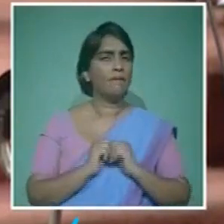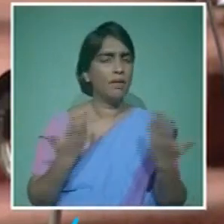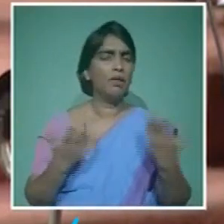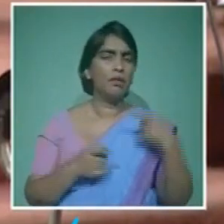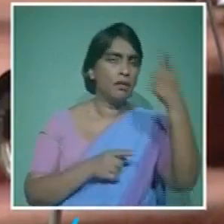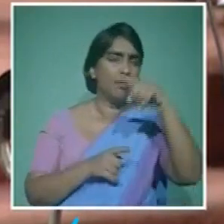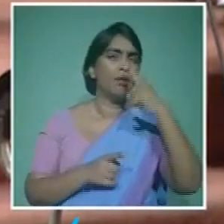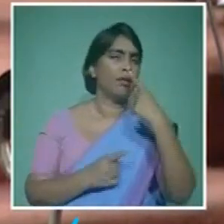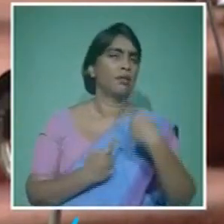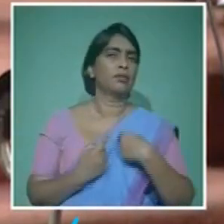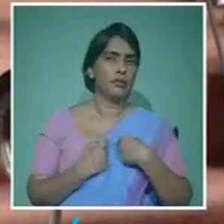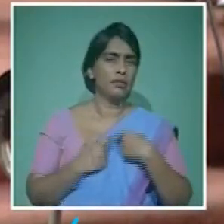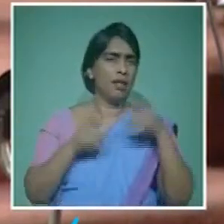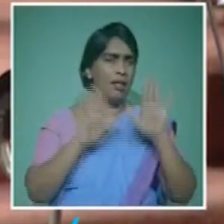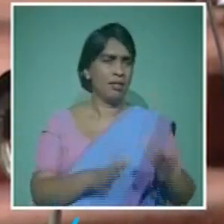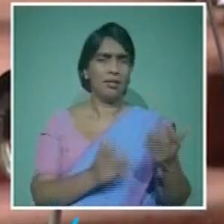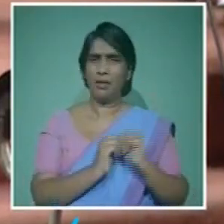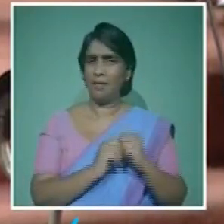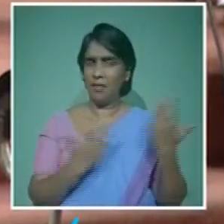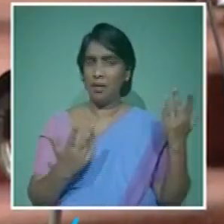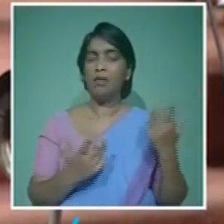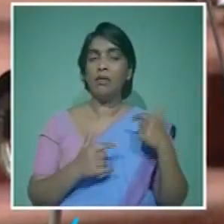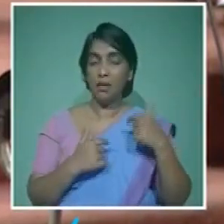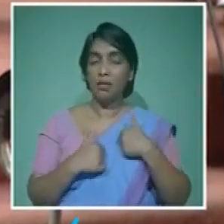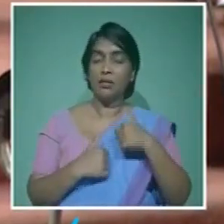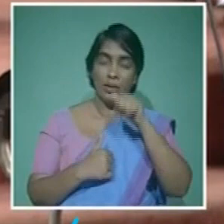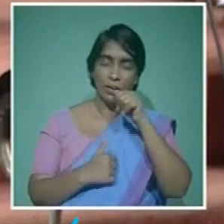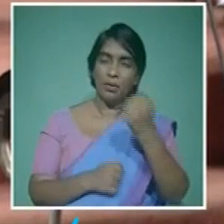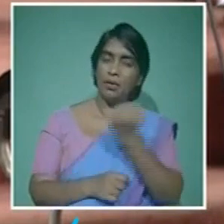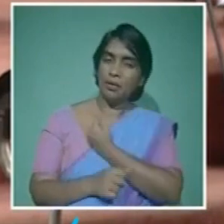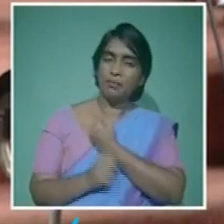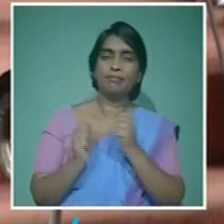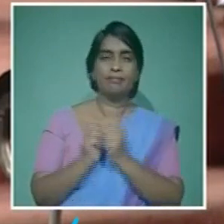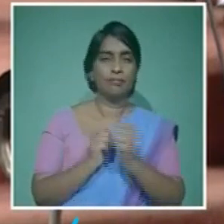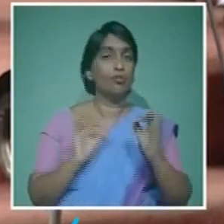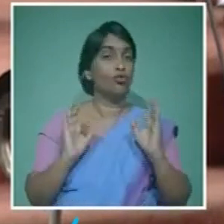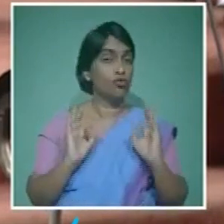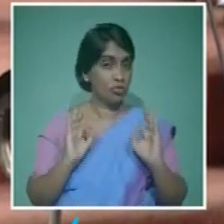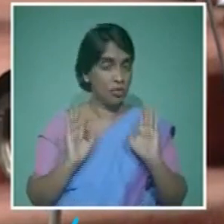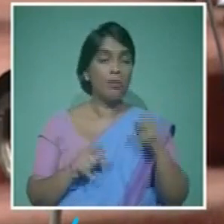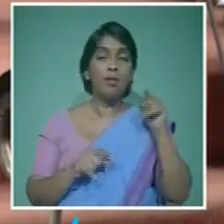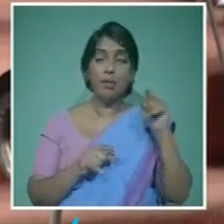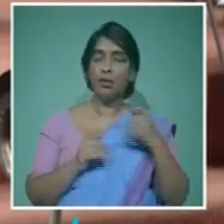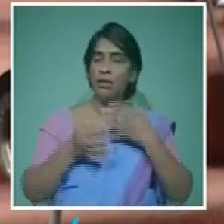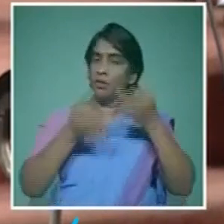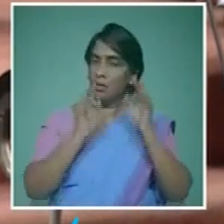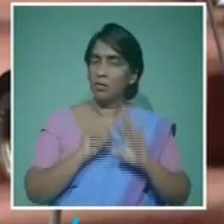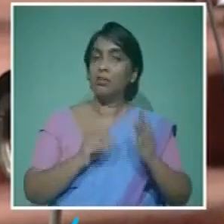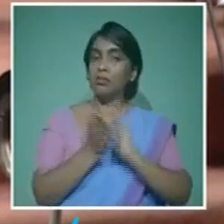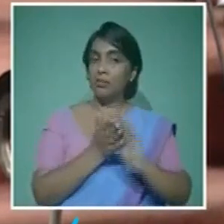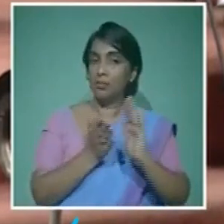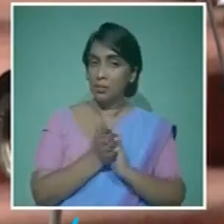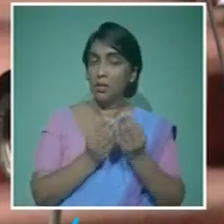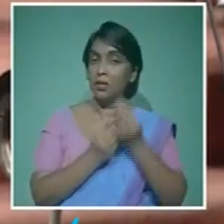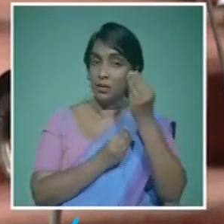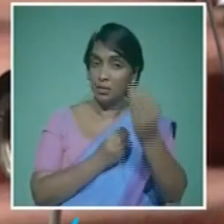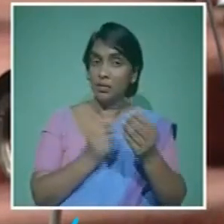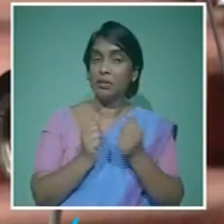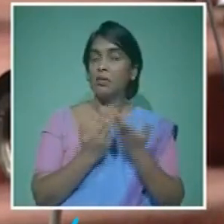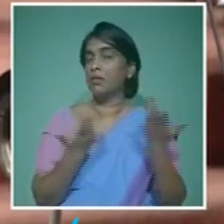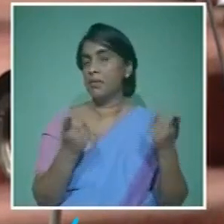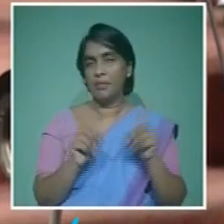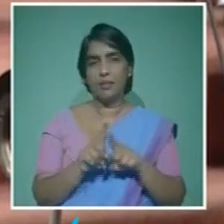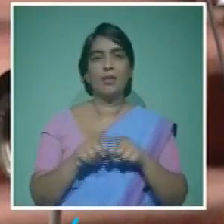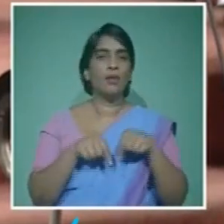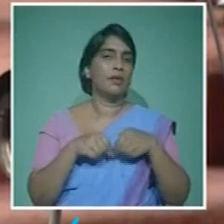தங்களை ஒடுக்கி இங்கு வேலை செய்ய தயாராக இருந்திருக்கின்றார்கள், ஆனால் அவர்களால் சரியான சேவையை கொடுக்க முடியவில்லை என்ற காரணத்துக்காக பலர்